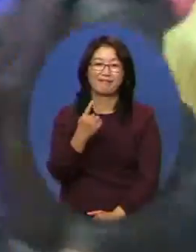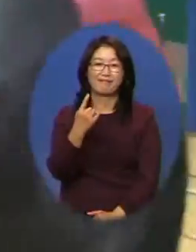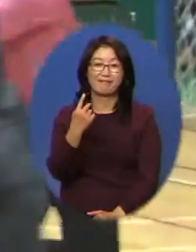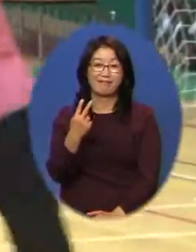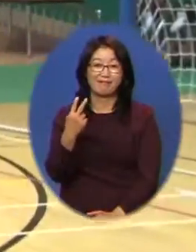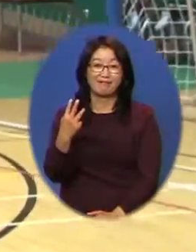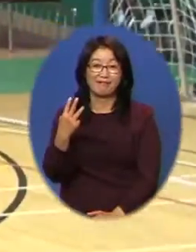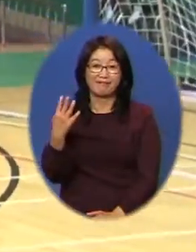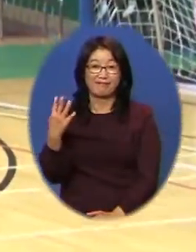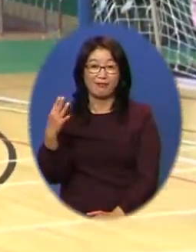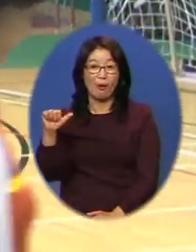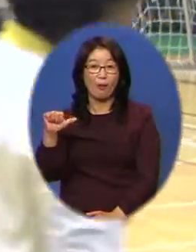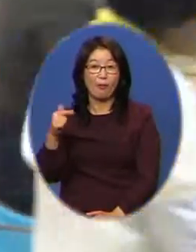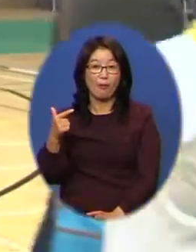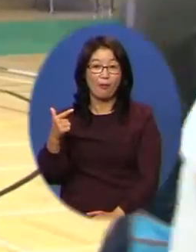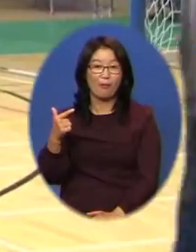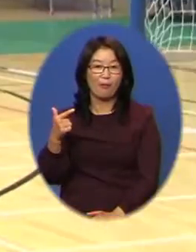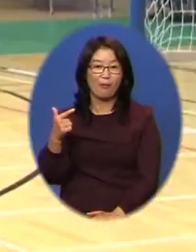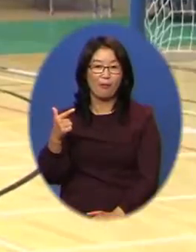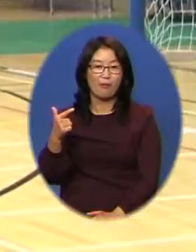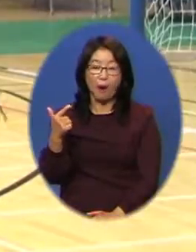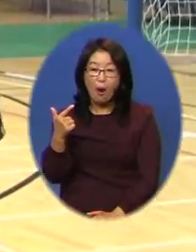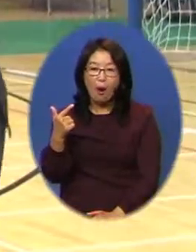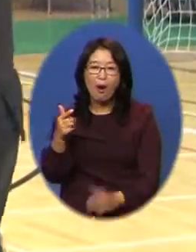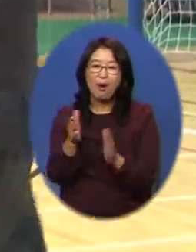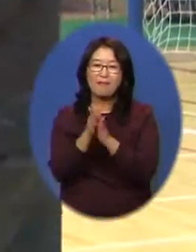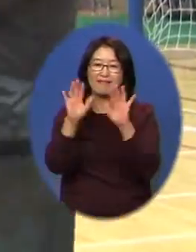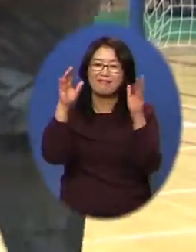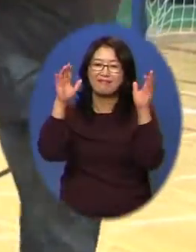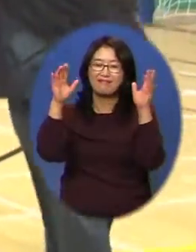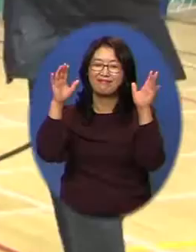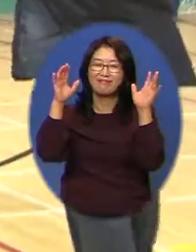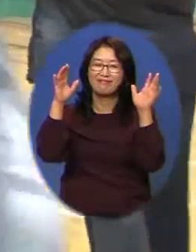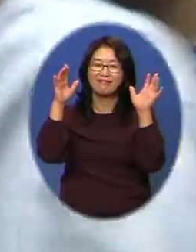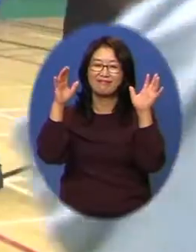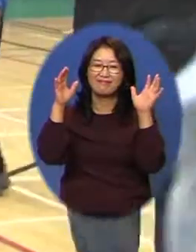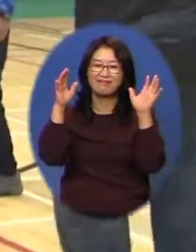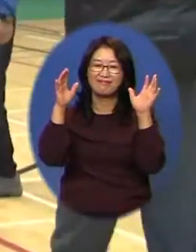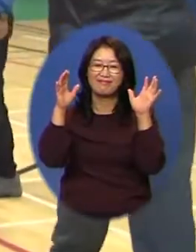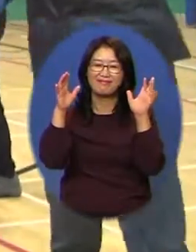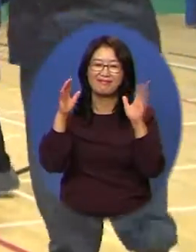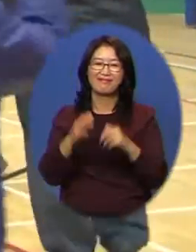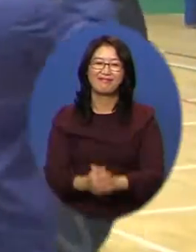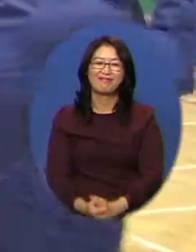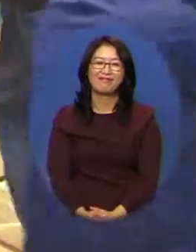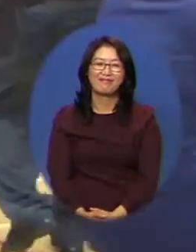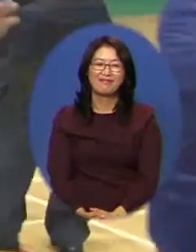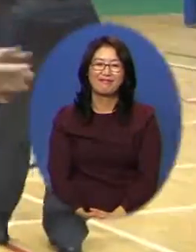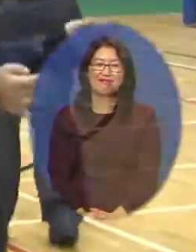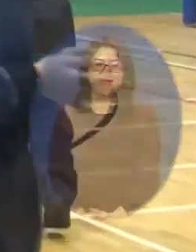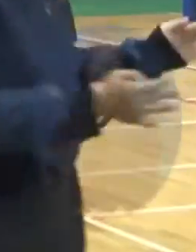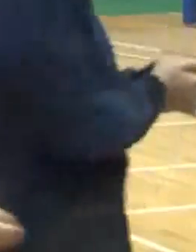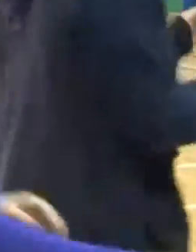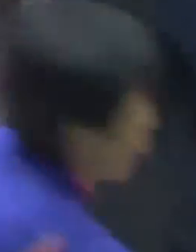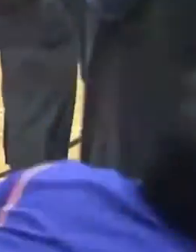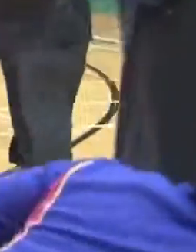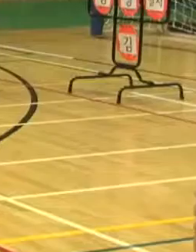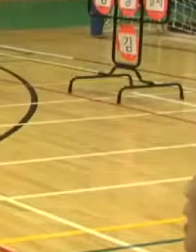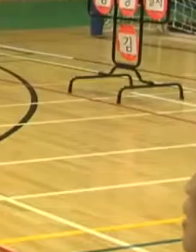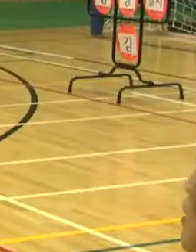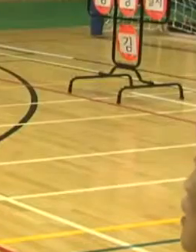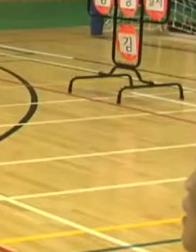넷 다섯 여섯, 여섯 개 박수! 어머님 박수! 야, 여섯 개 하셨어, 여섯